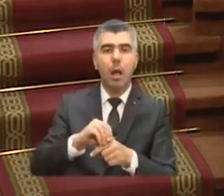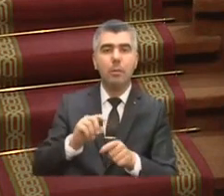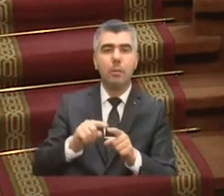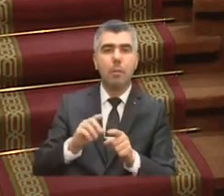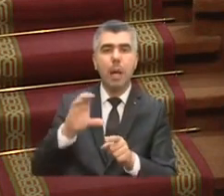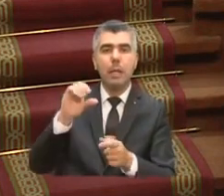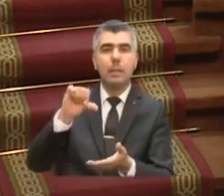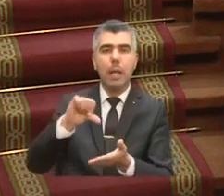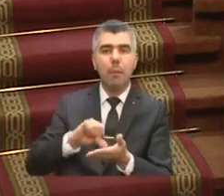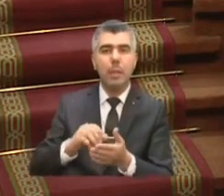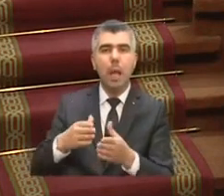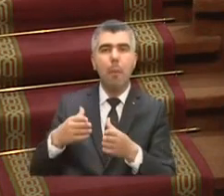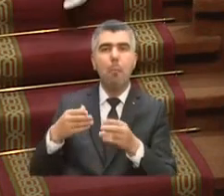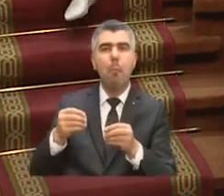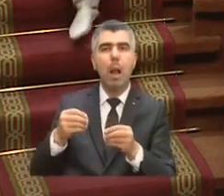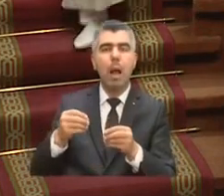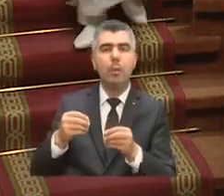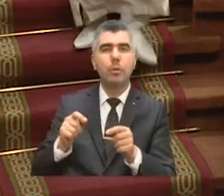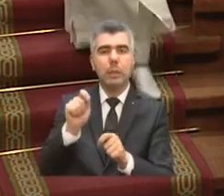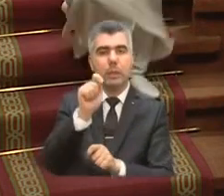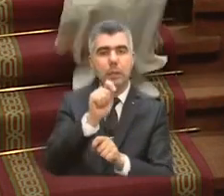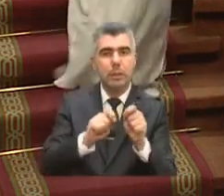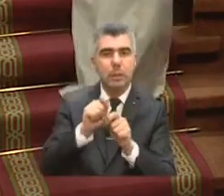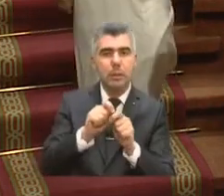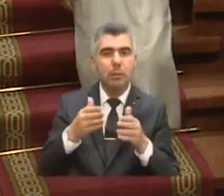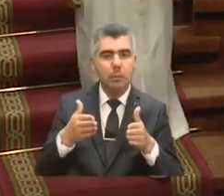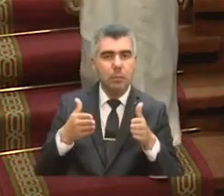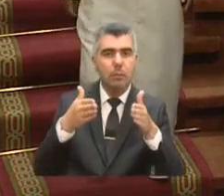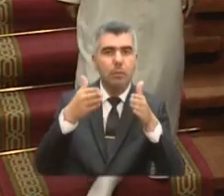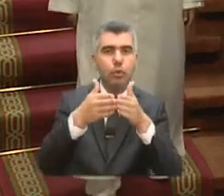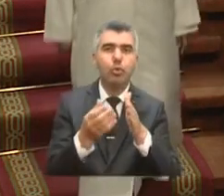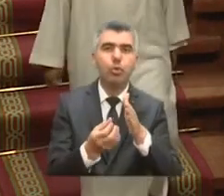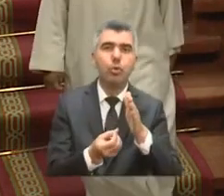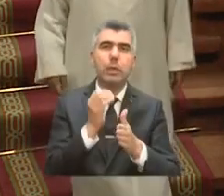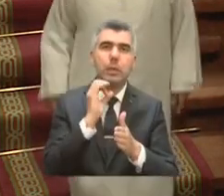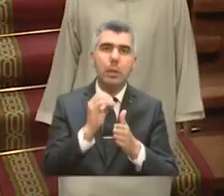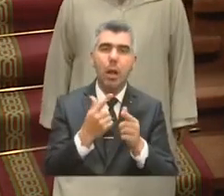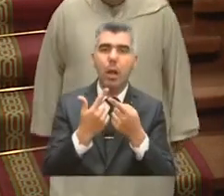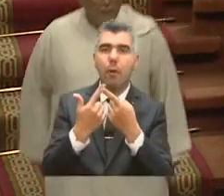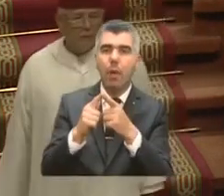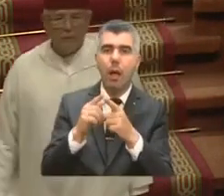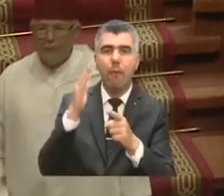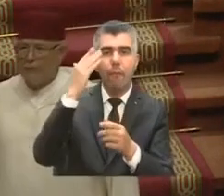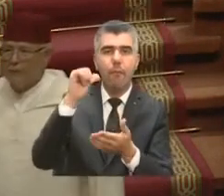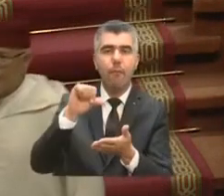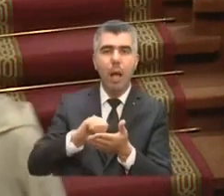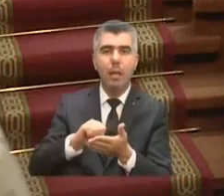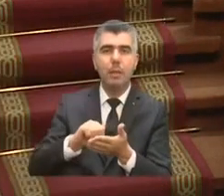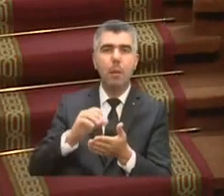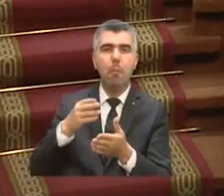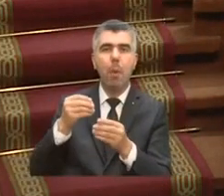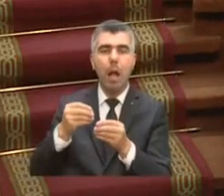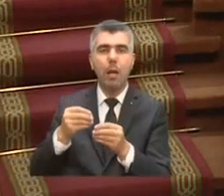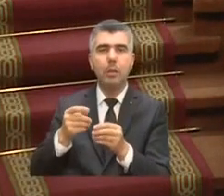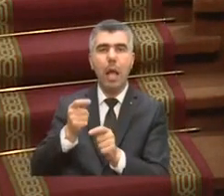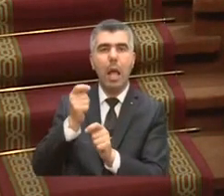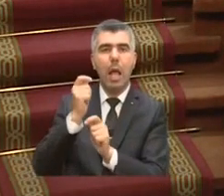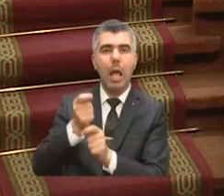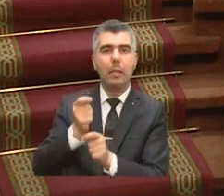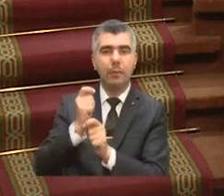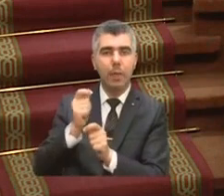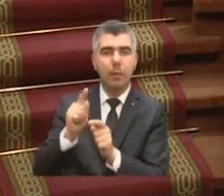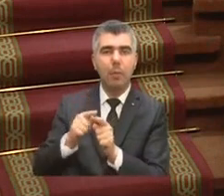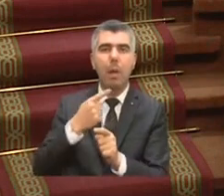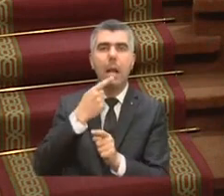البيضاء ومراكش اللي انطلقت الخدمات بها من خلال قطار البراق من جهه وقطارات الاطلس في اتجاه فاس مراكش خريبكه اسفي وجده